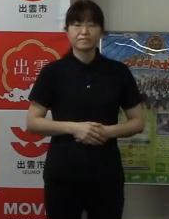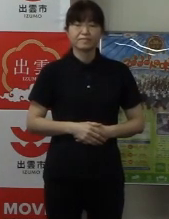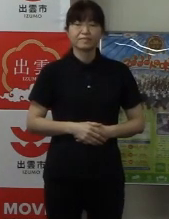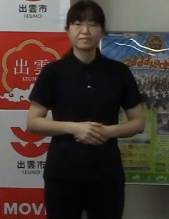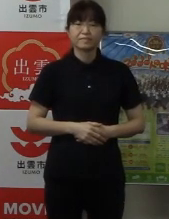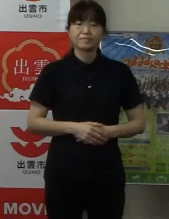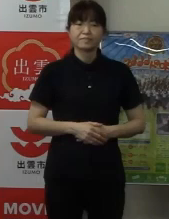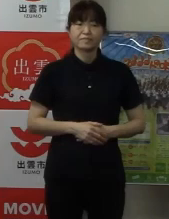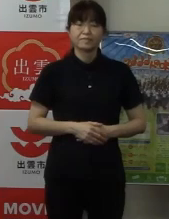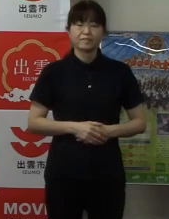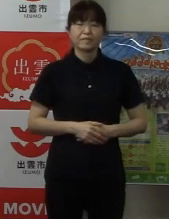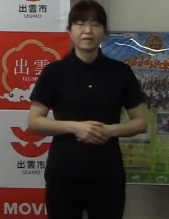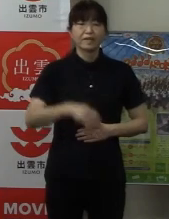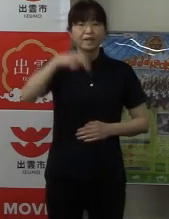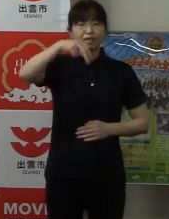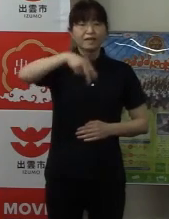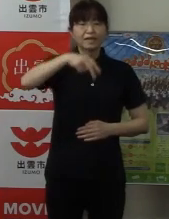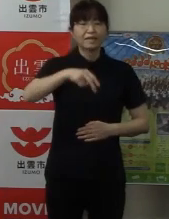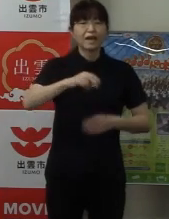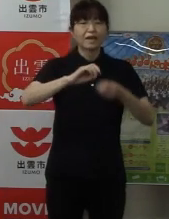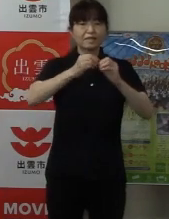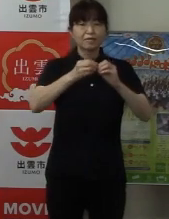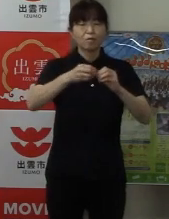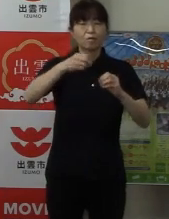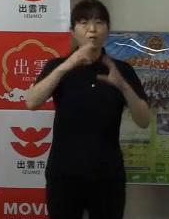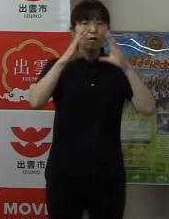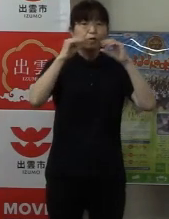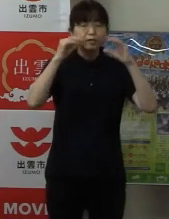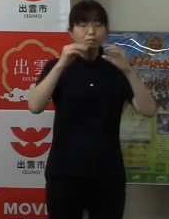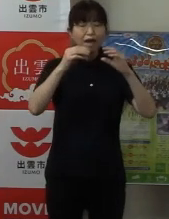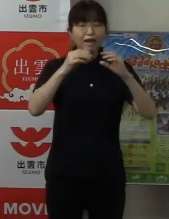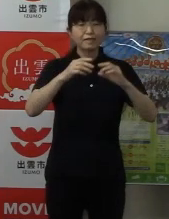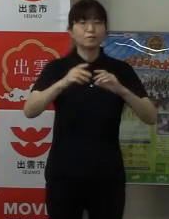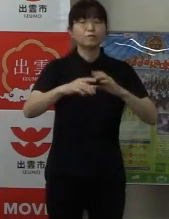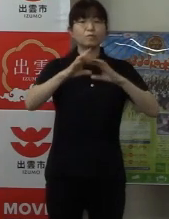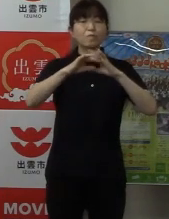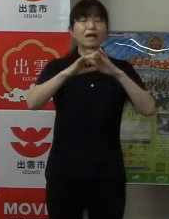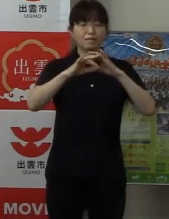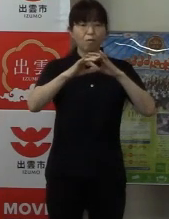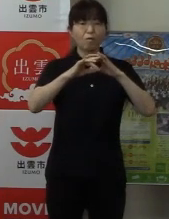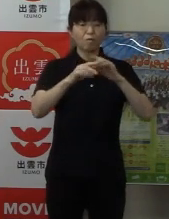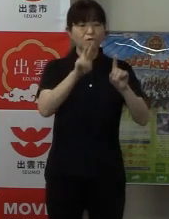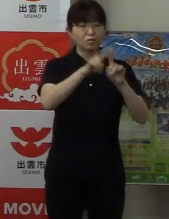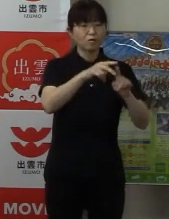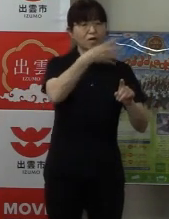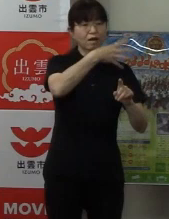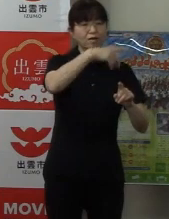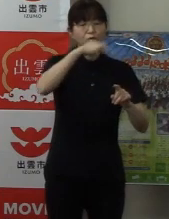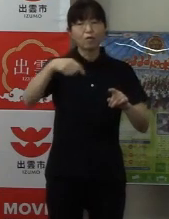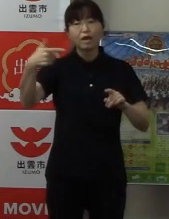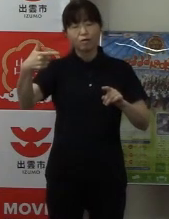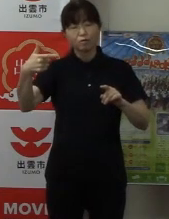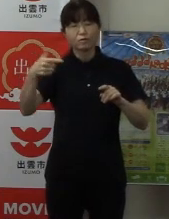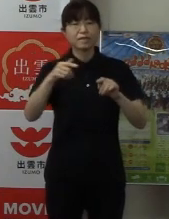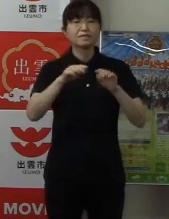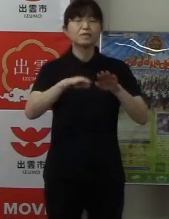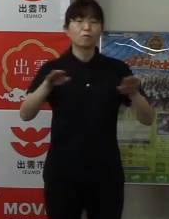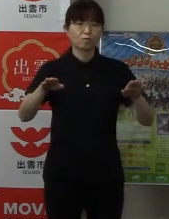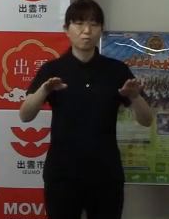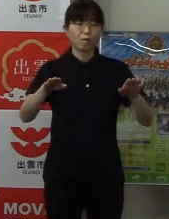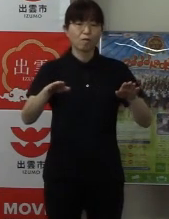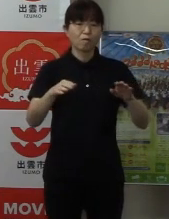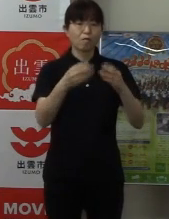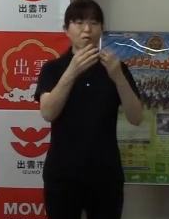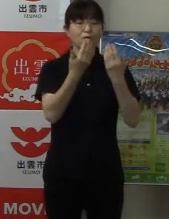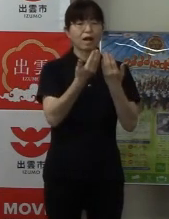一つには七色スマイルバンドといいまして、4年生から6年生で学校単位では参加